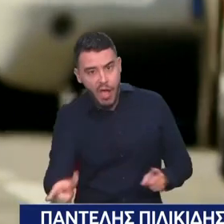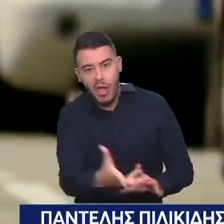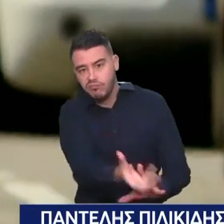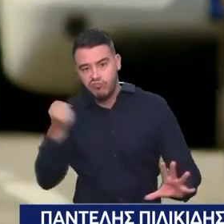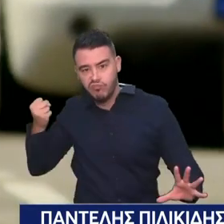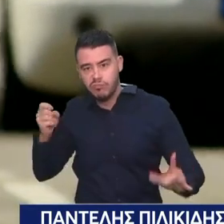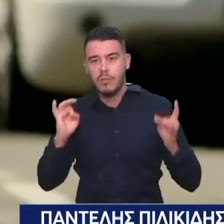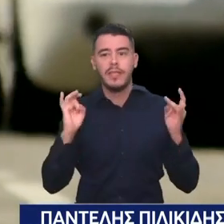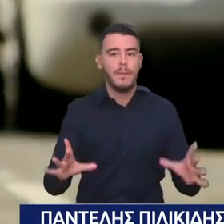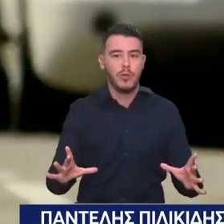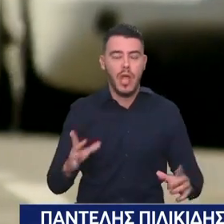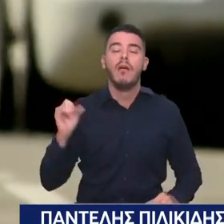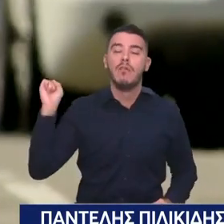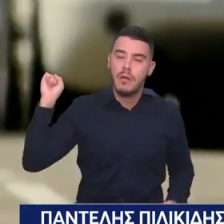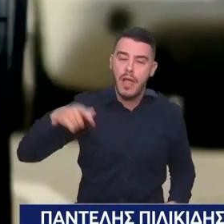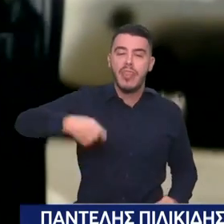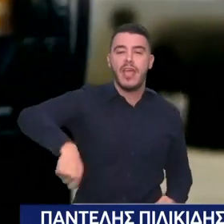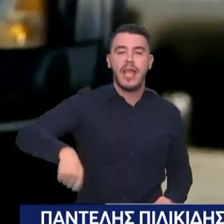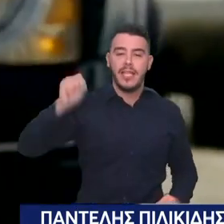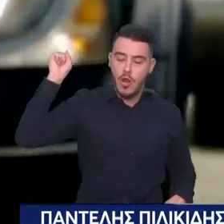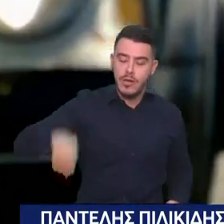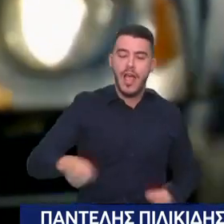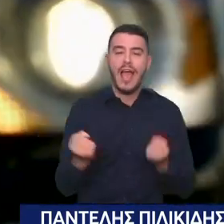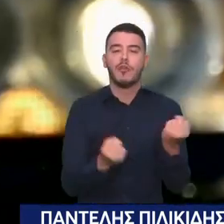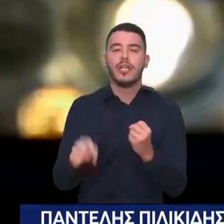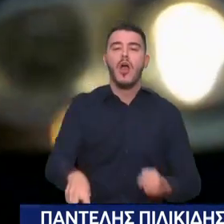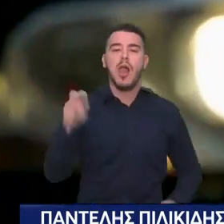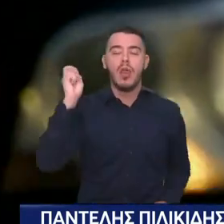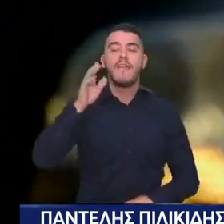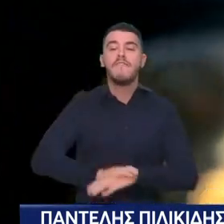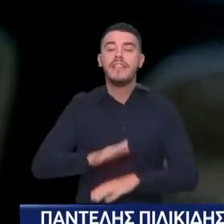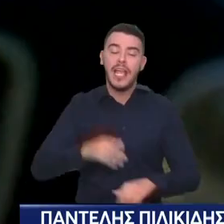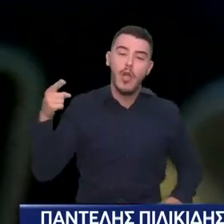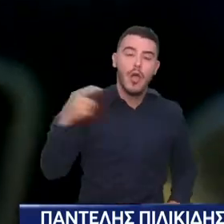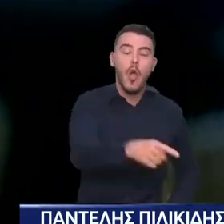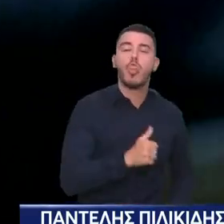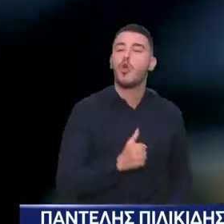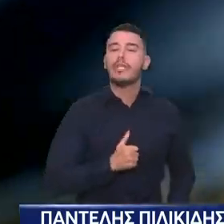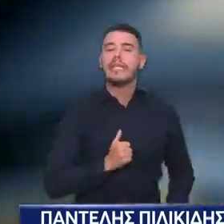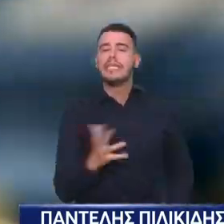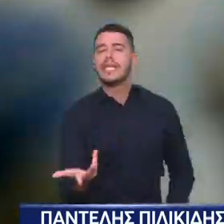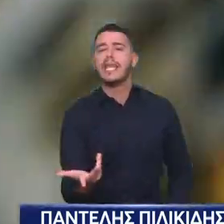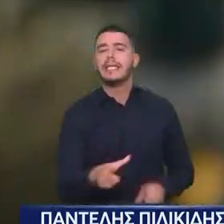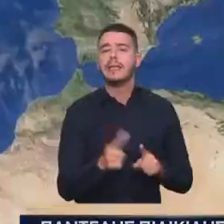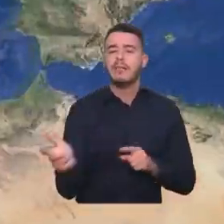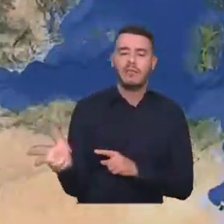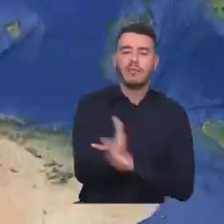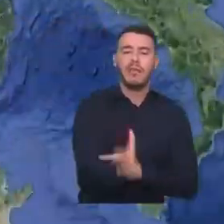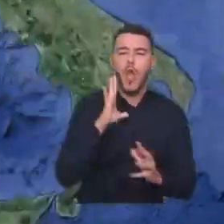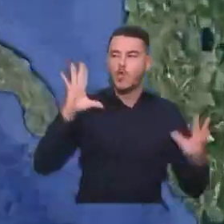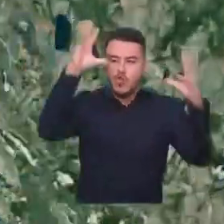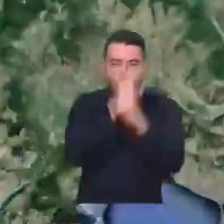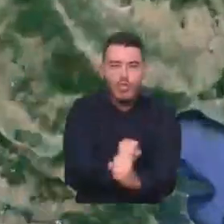μετά αποφάσισε ότι ναι, όντως η κλοπή έχει γίνει, αλλά ευθύνεσαι εσύ που πάρκαρε στο αυτοκίνητό σου στο σημείο εκείνο. Η